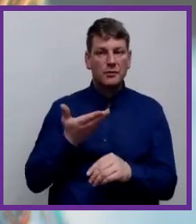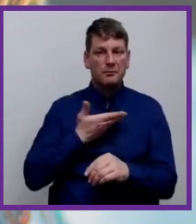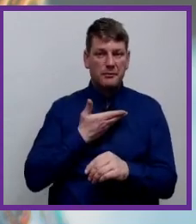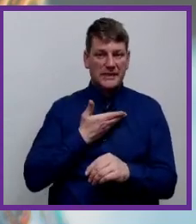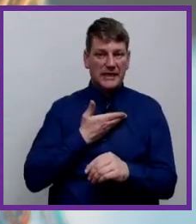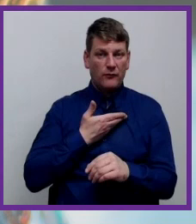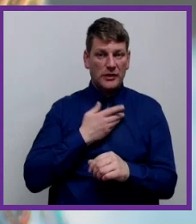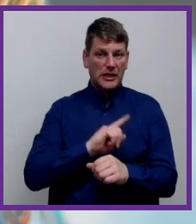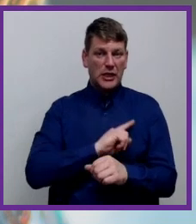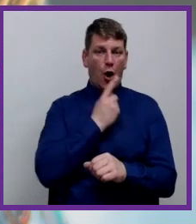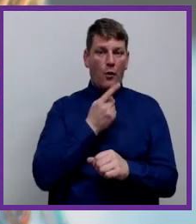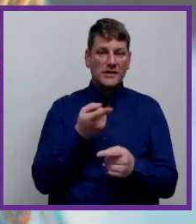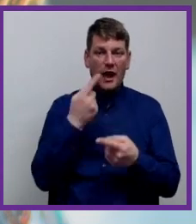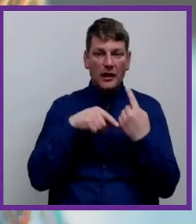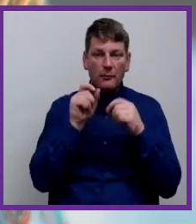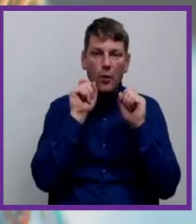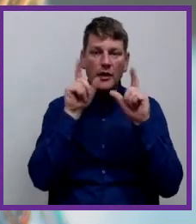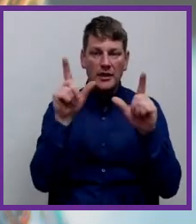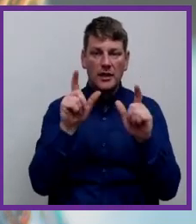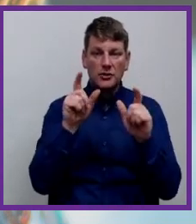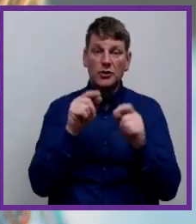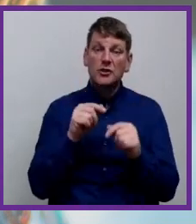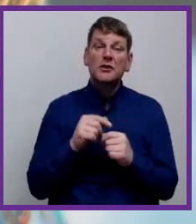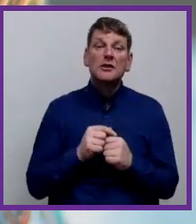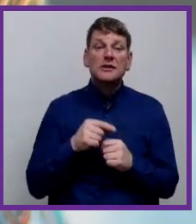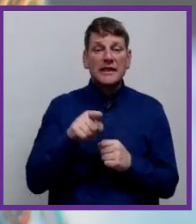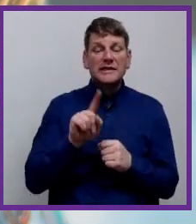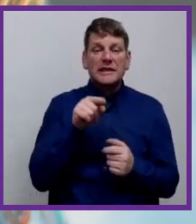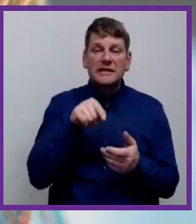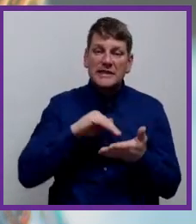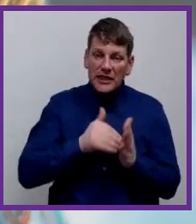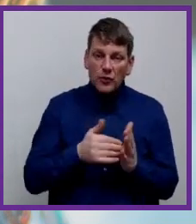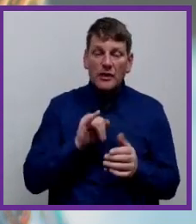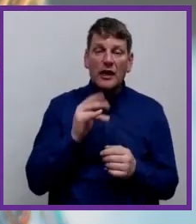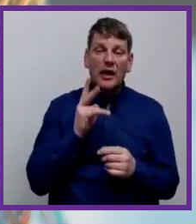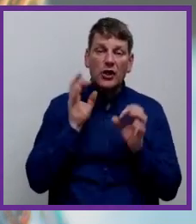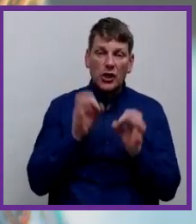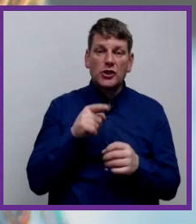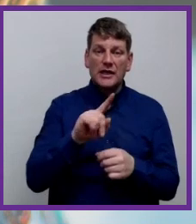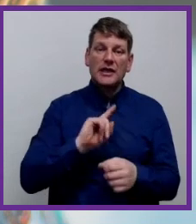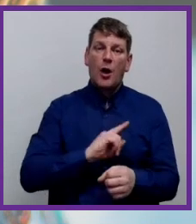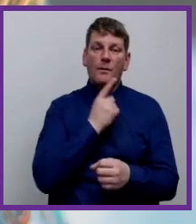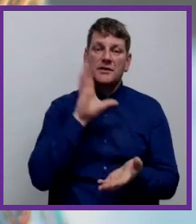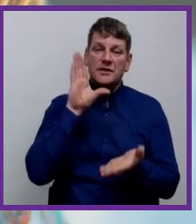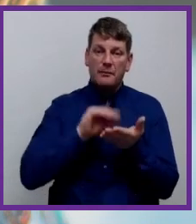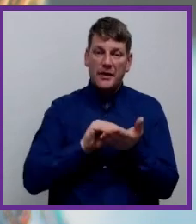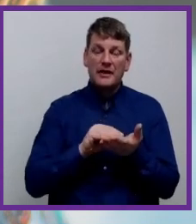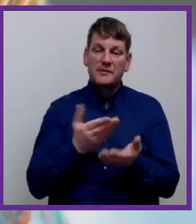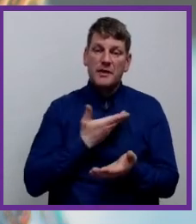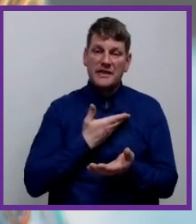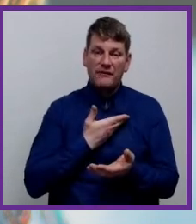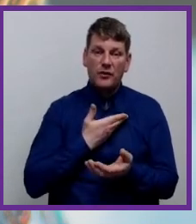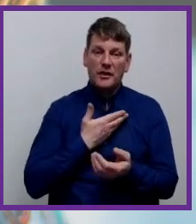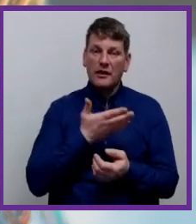tādu atmodināšanu, bet tas ir situācijās, ja tiešām šī trauma, kādreiz traumatiskā pieredze piedzīvotā, nav tā